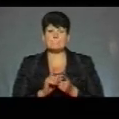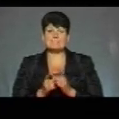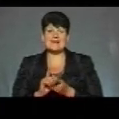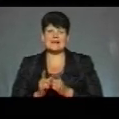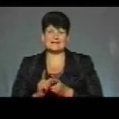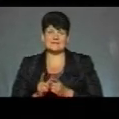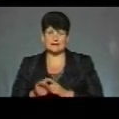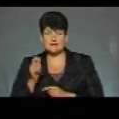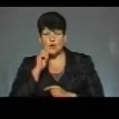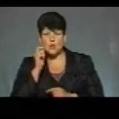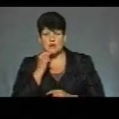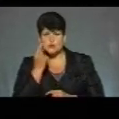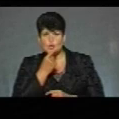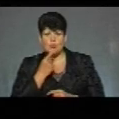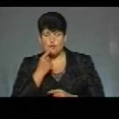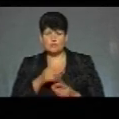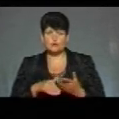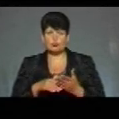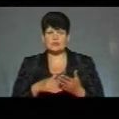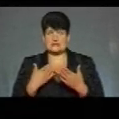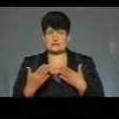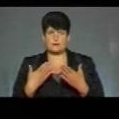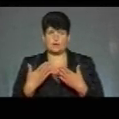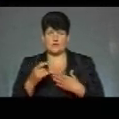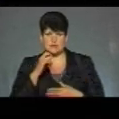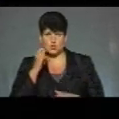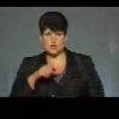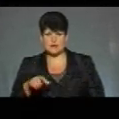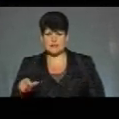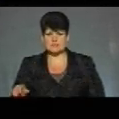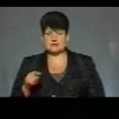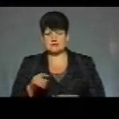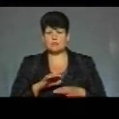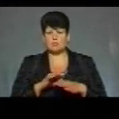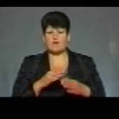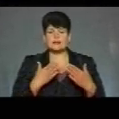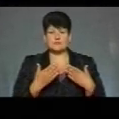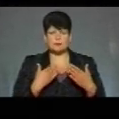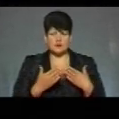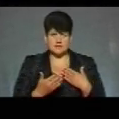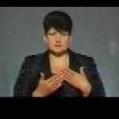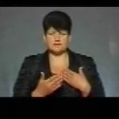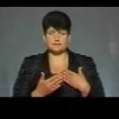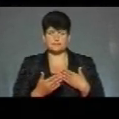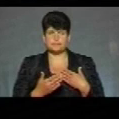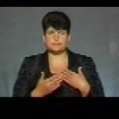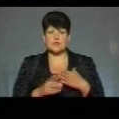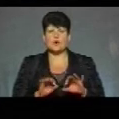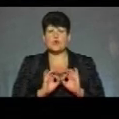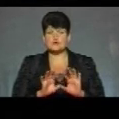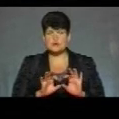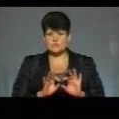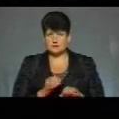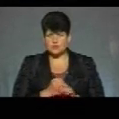перекладати на українську мову і допомогти спілкуватися з українцями. З ними проведені бесіди, з ними проведена